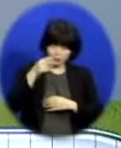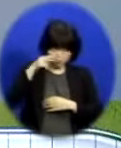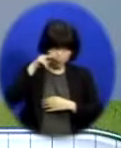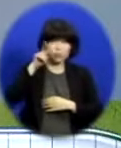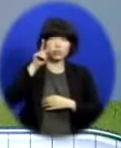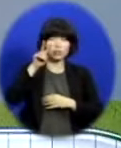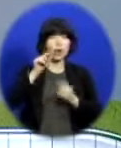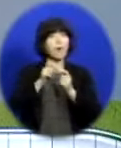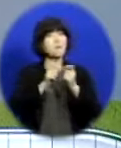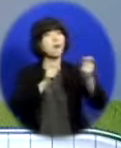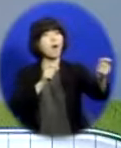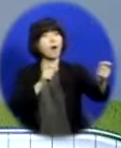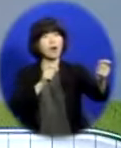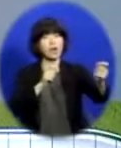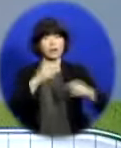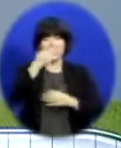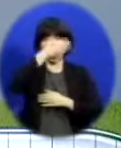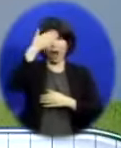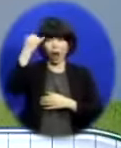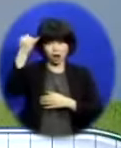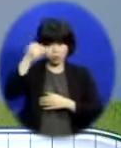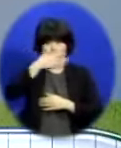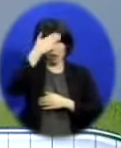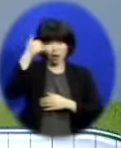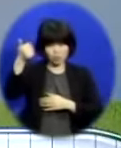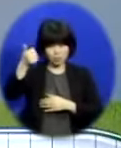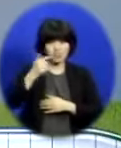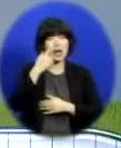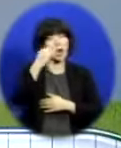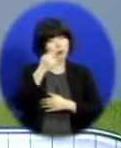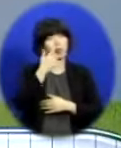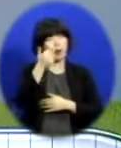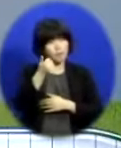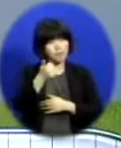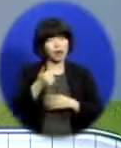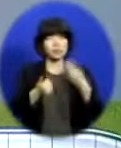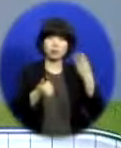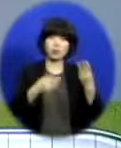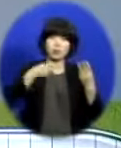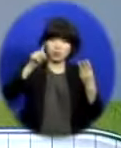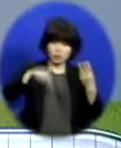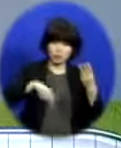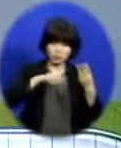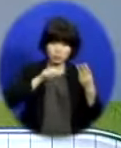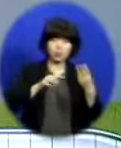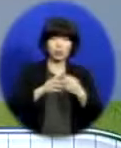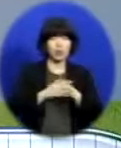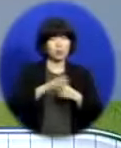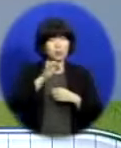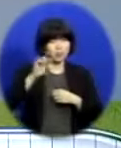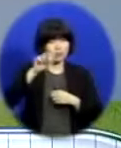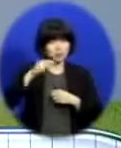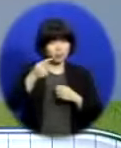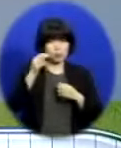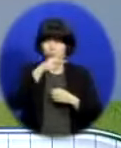멀찍이 떨어져 있는 할아버지나 할머니 아빠나 엄마 또는 삼촌 이모 이렇게 이렇게 보다가 그분하고 눈이 이렇게